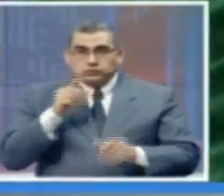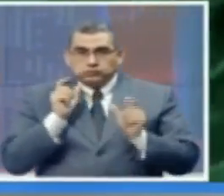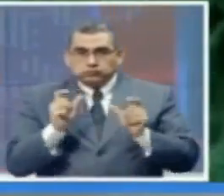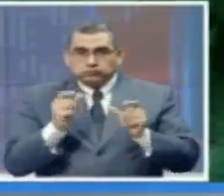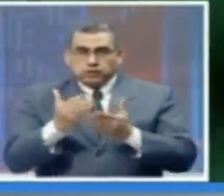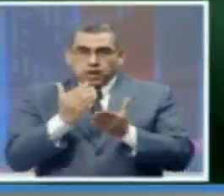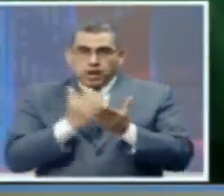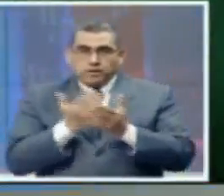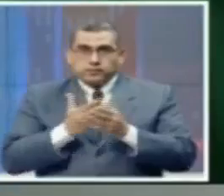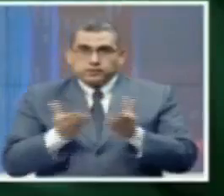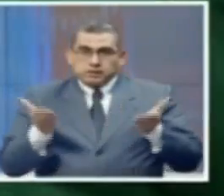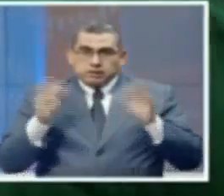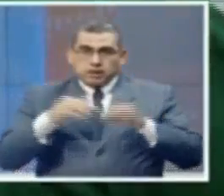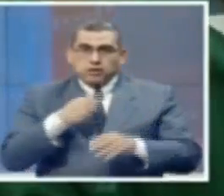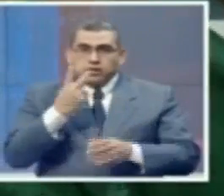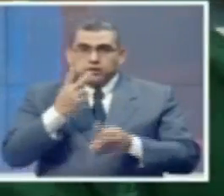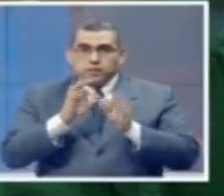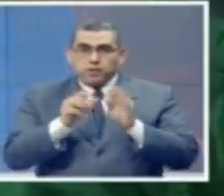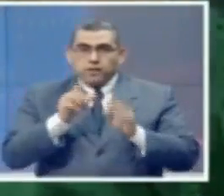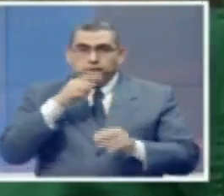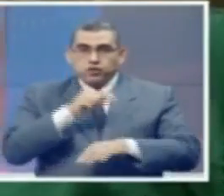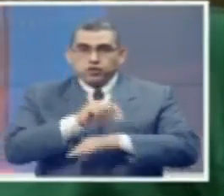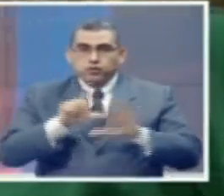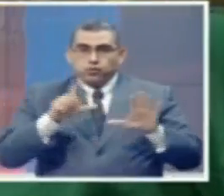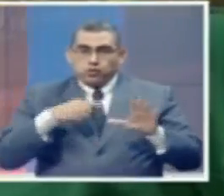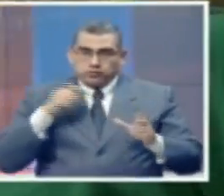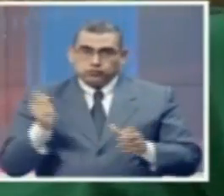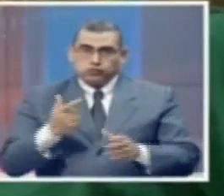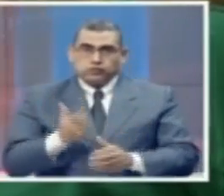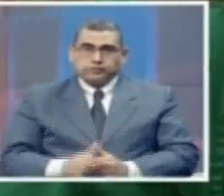استعدادات لزيادة العدد إلى مليوني شخص أسبوعيا.